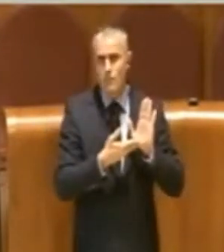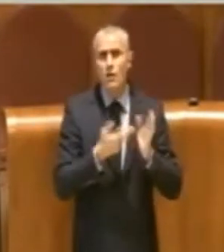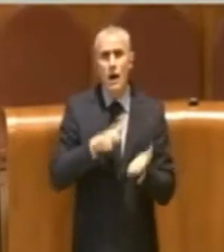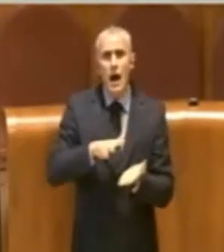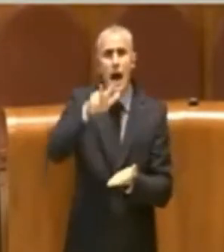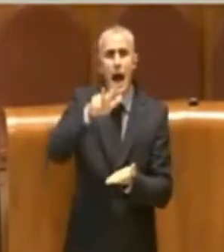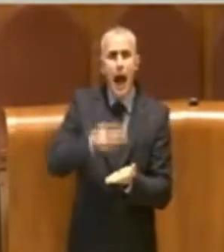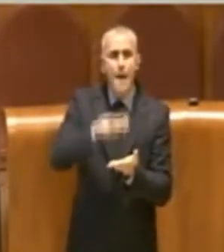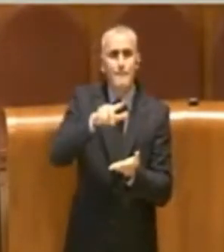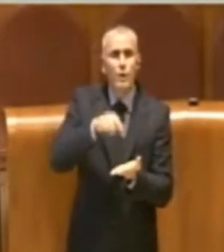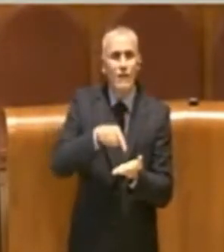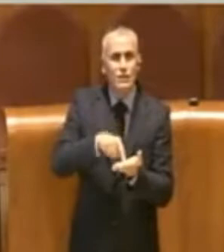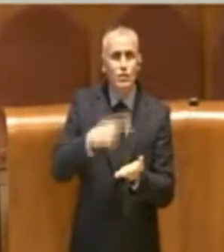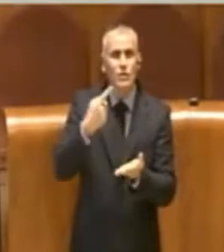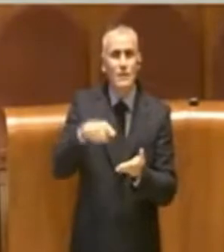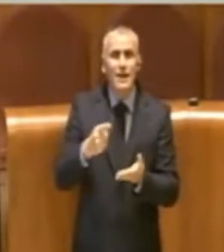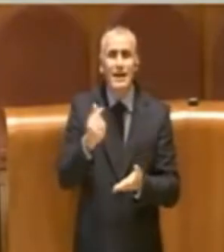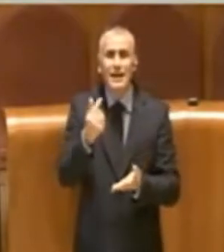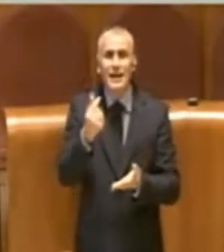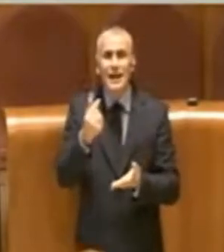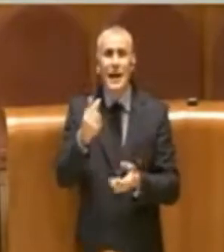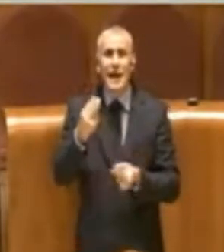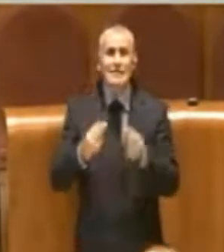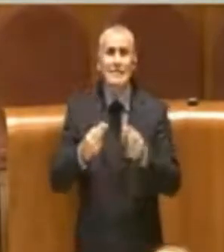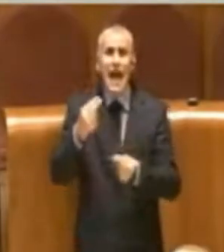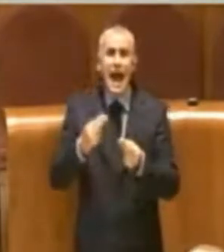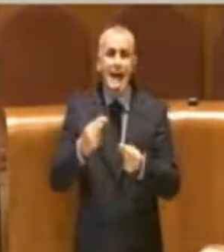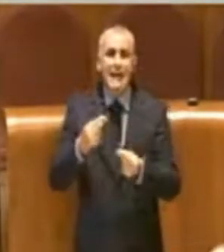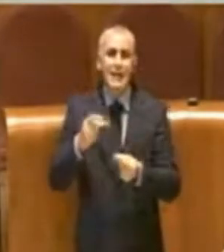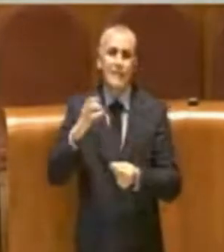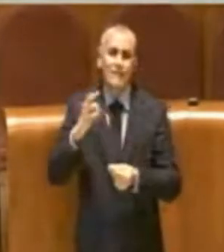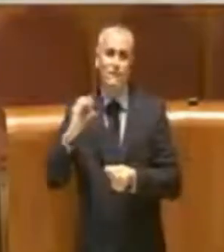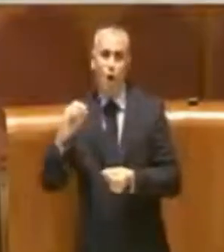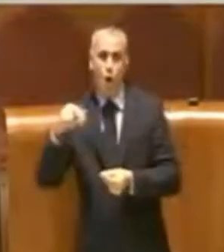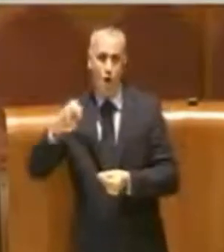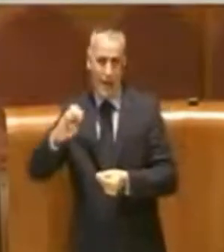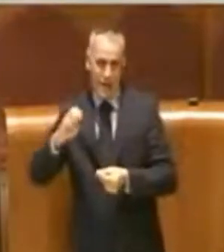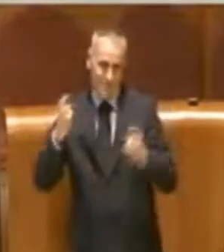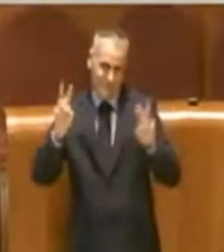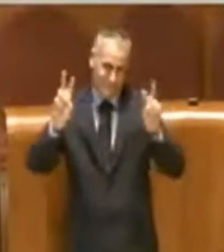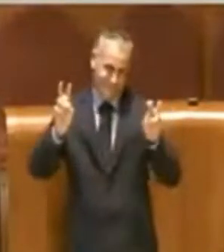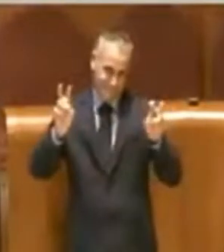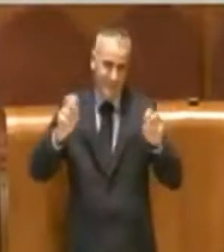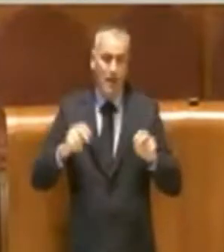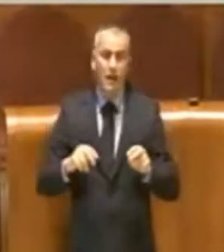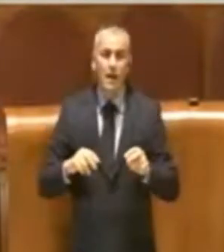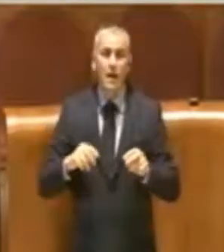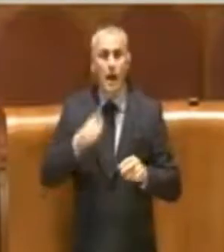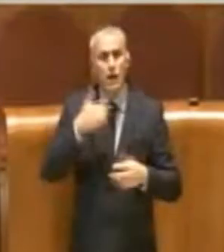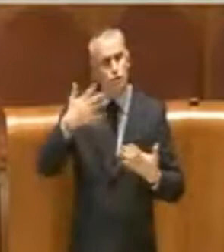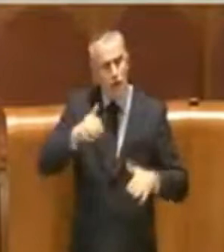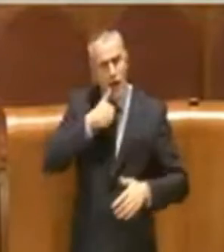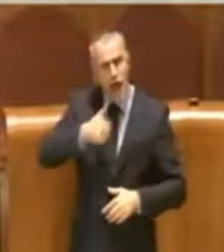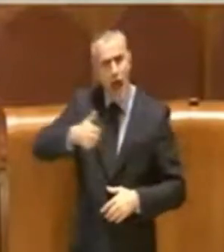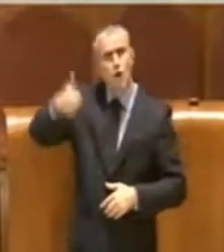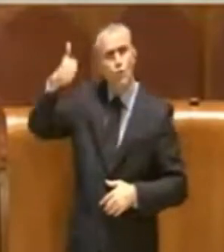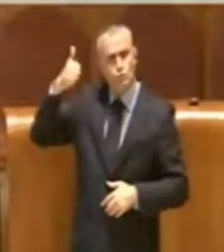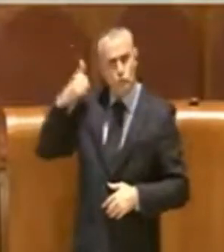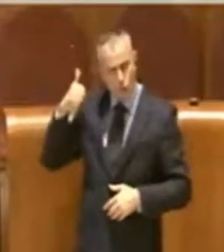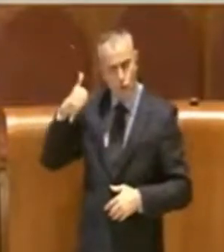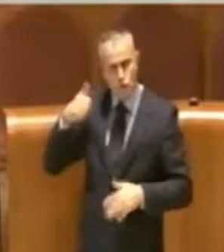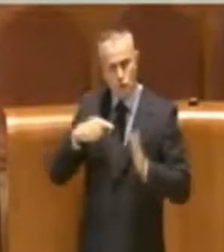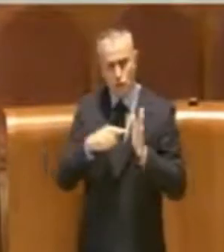approvazione del tariffone, cioè, diciamo così amichevolmente, in realtà già dall'anno scorso ha